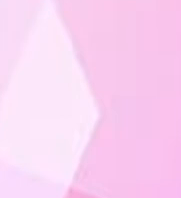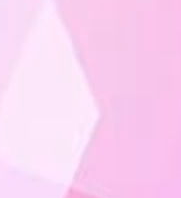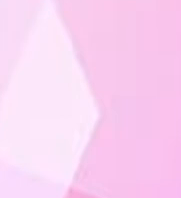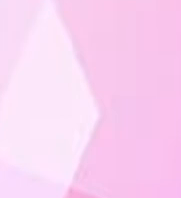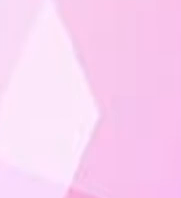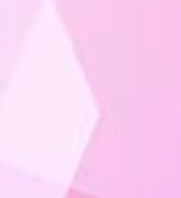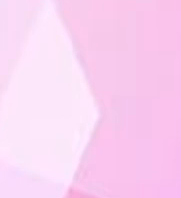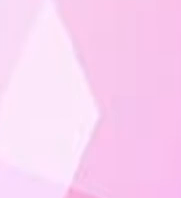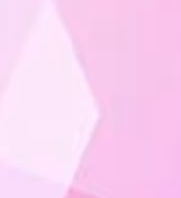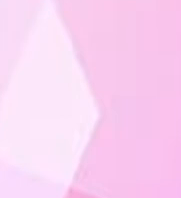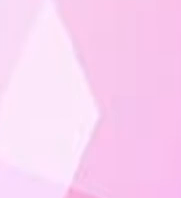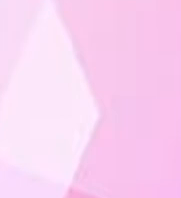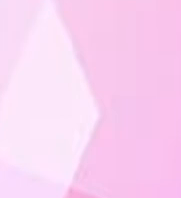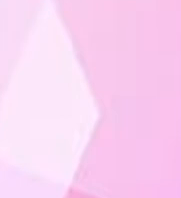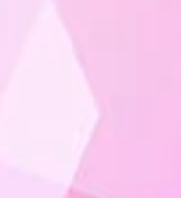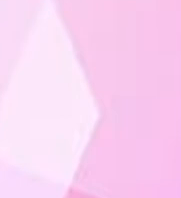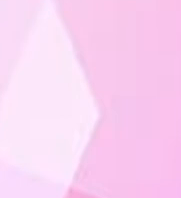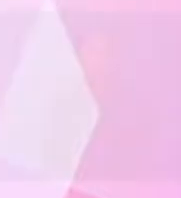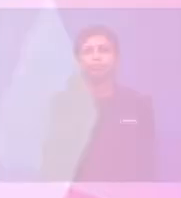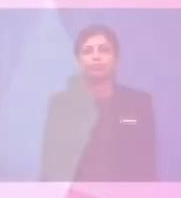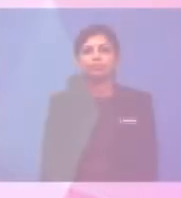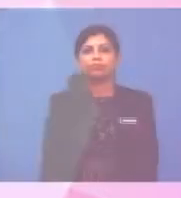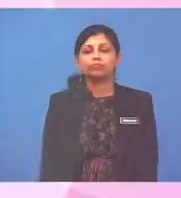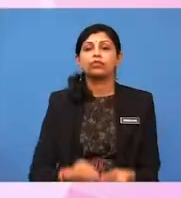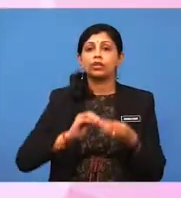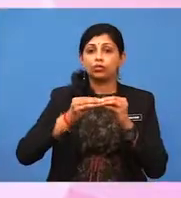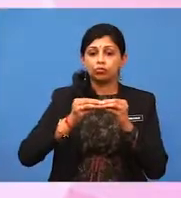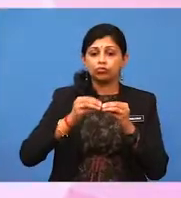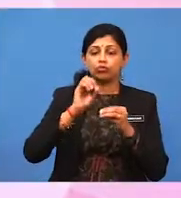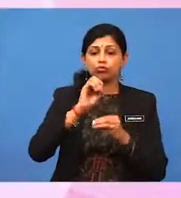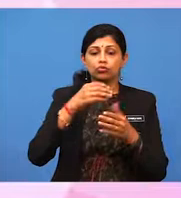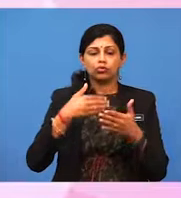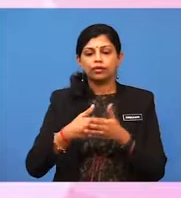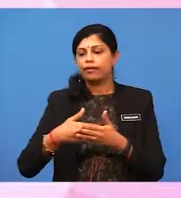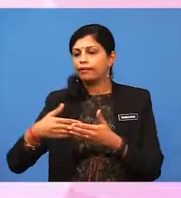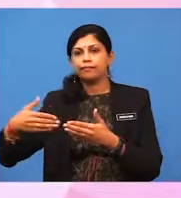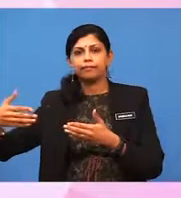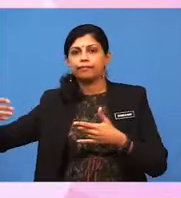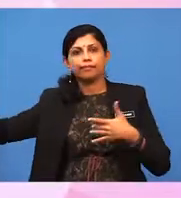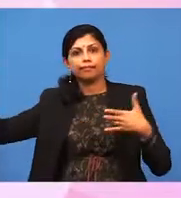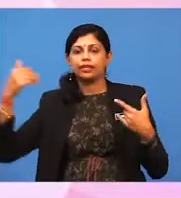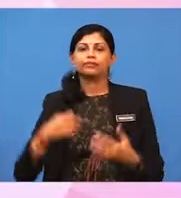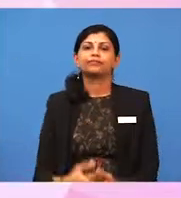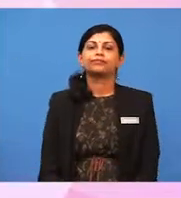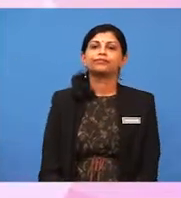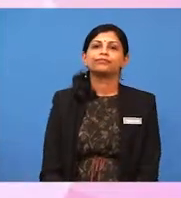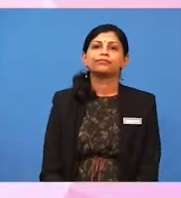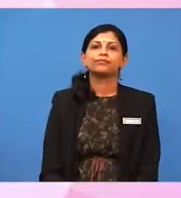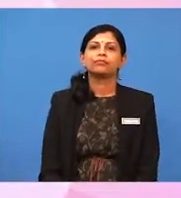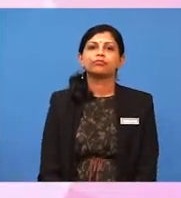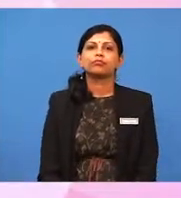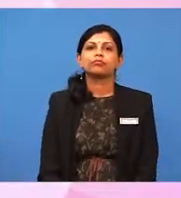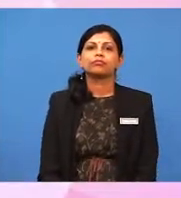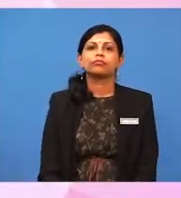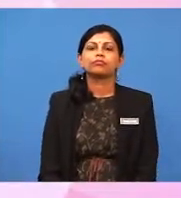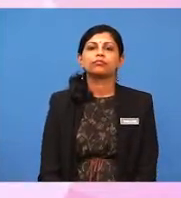aksara digit yang terdiri daripada nombor sifar 1, 2, 3 dan nombor seterusnya.